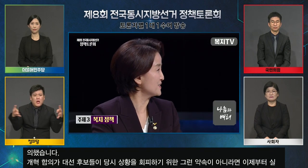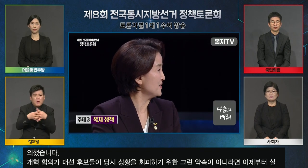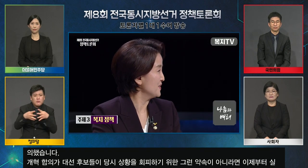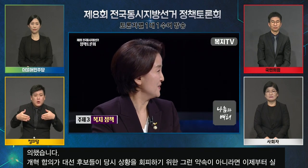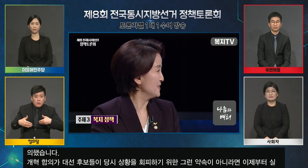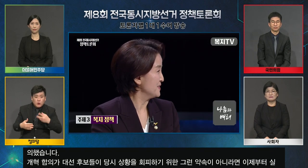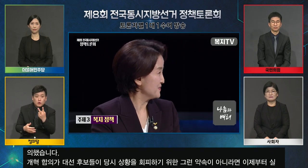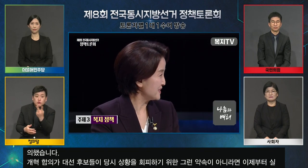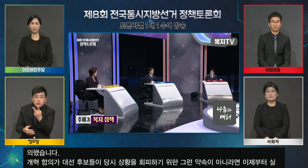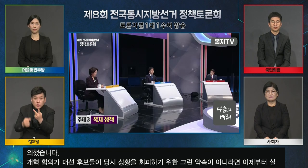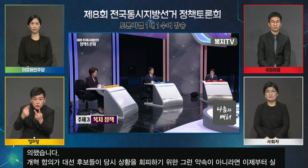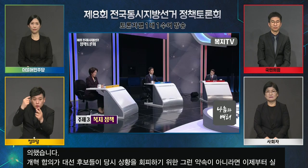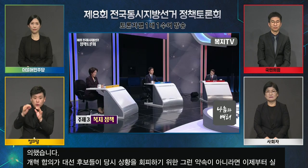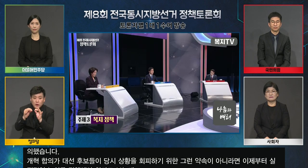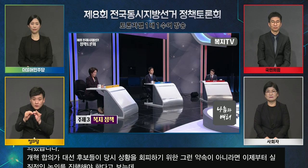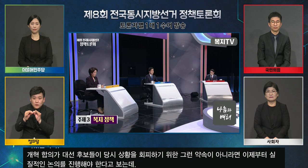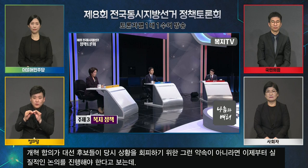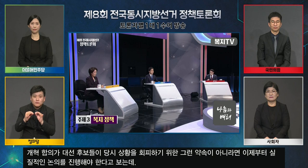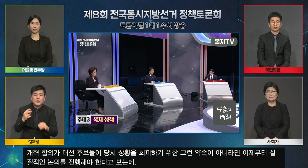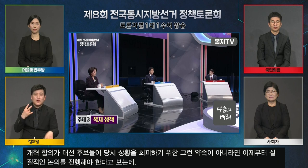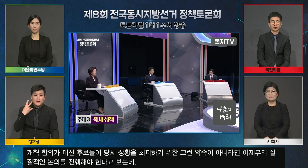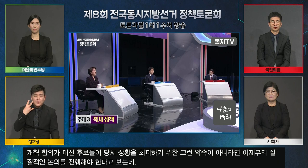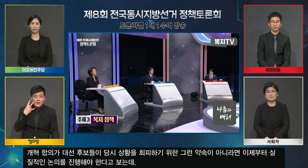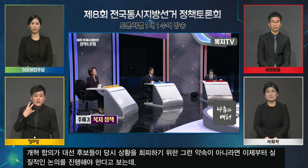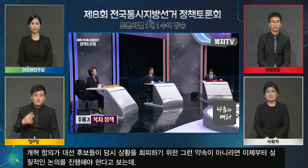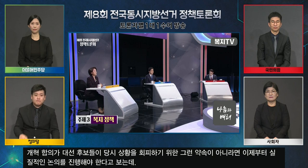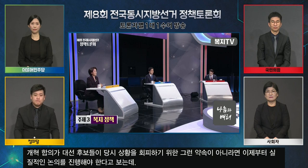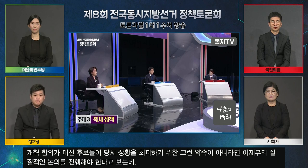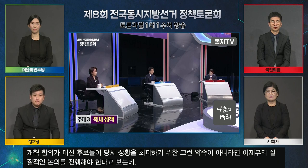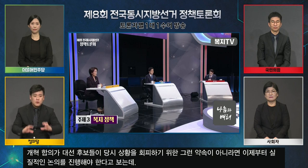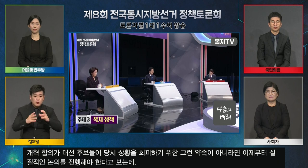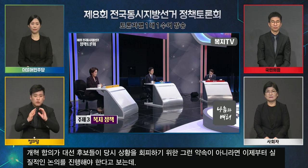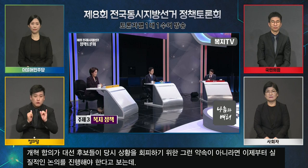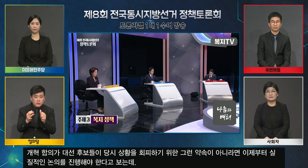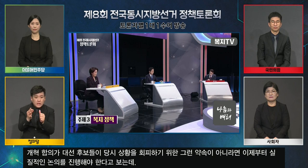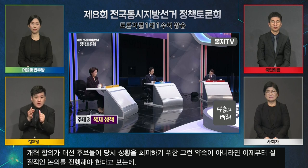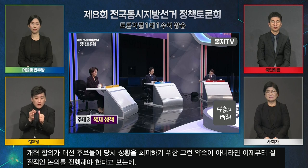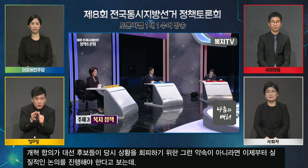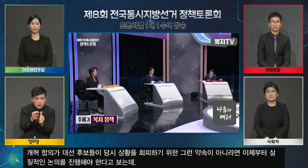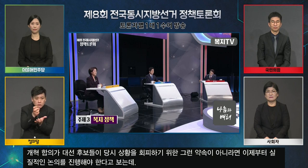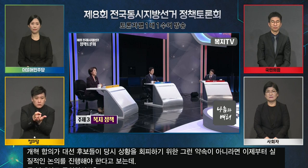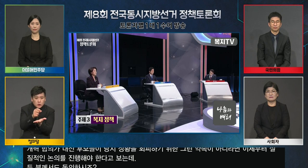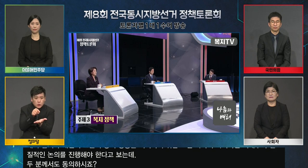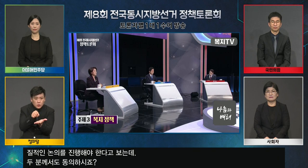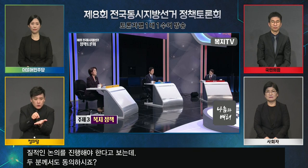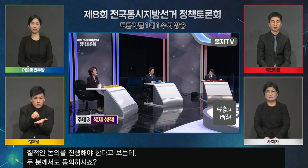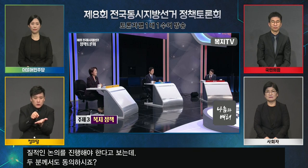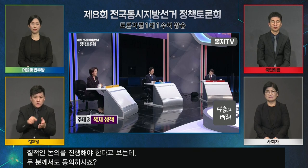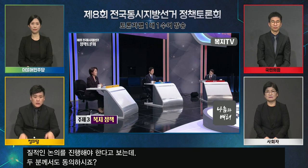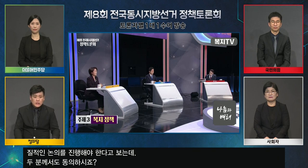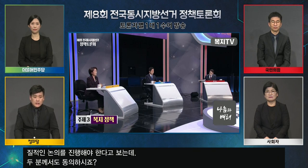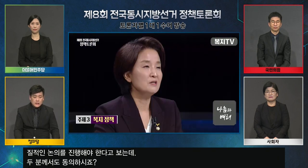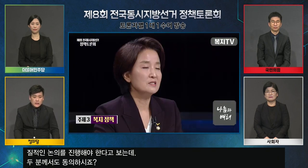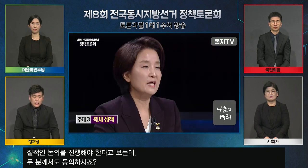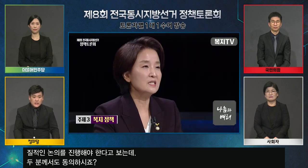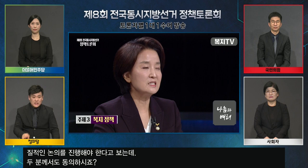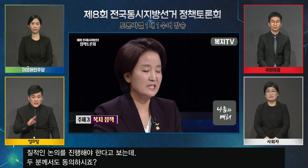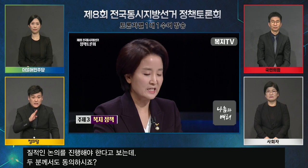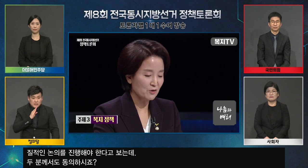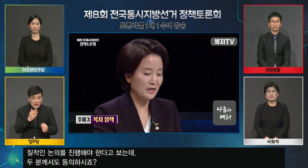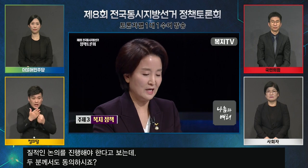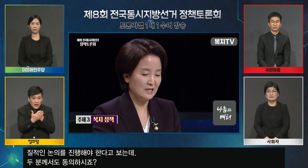동의하시죠? 네. 현행 국민연금 제도는 실제 받는 급여에 비해서